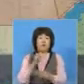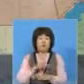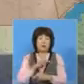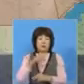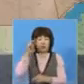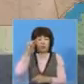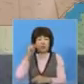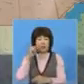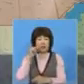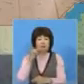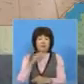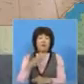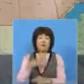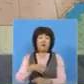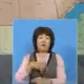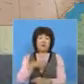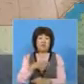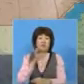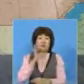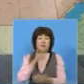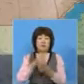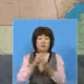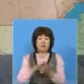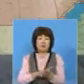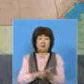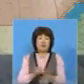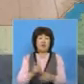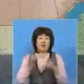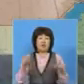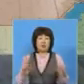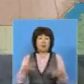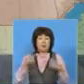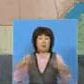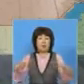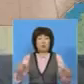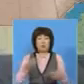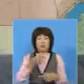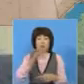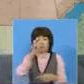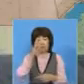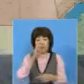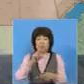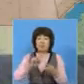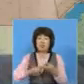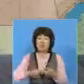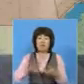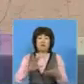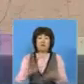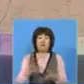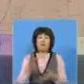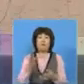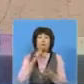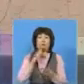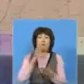Китаем. Очень важно, надо отметить один вопрос. Развитие любой страны, зависит от правильной инвестиционной политики.